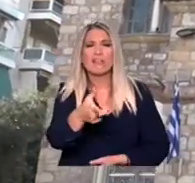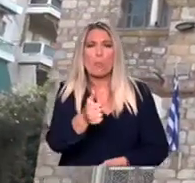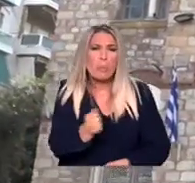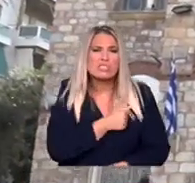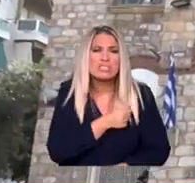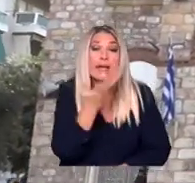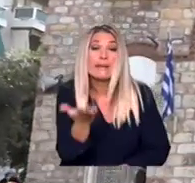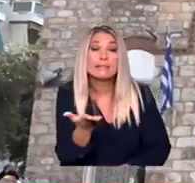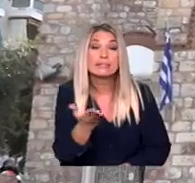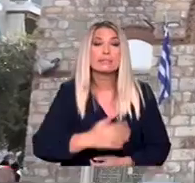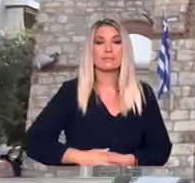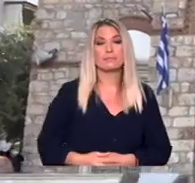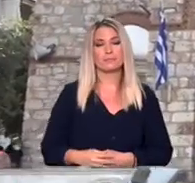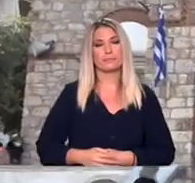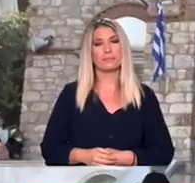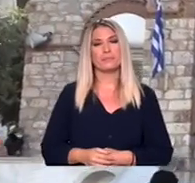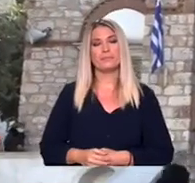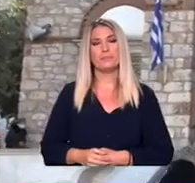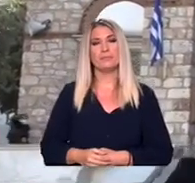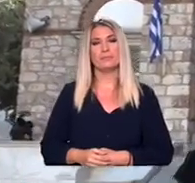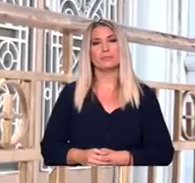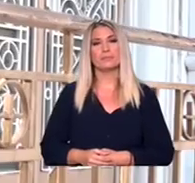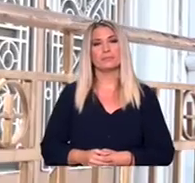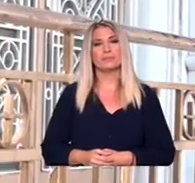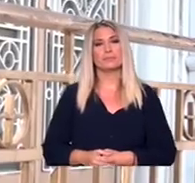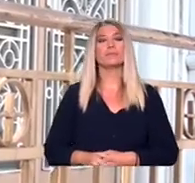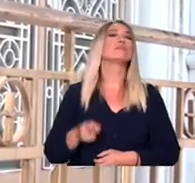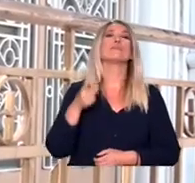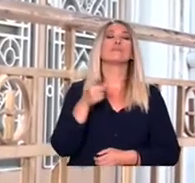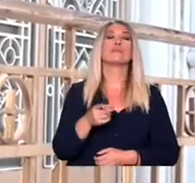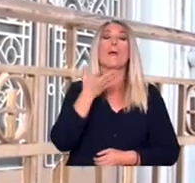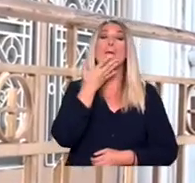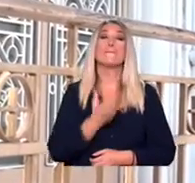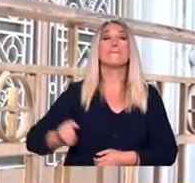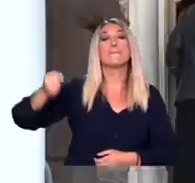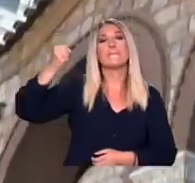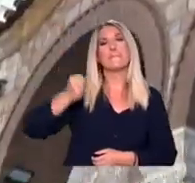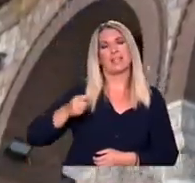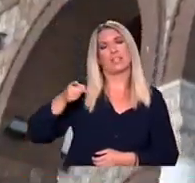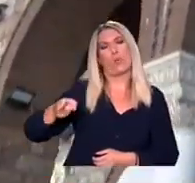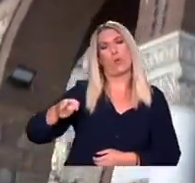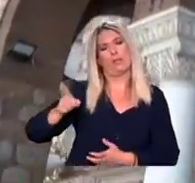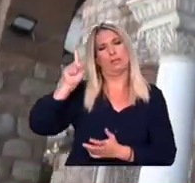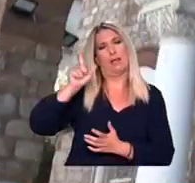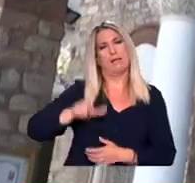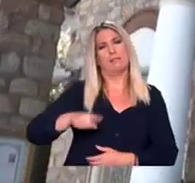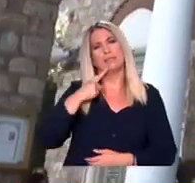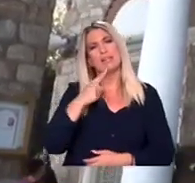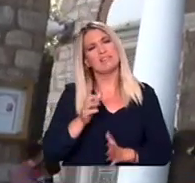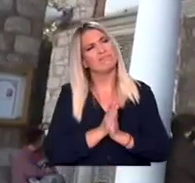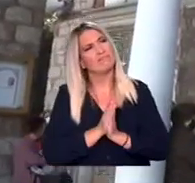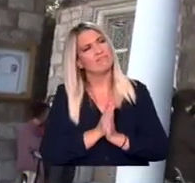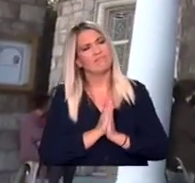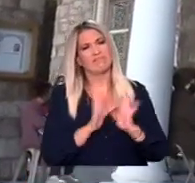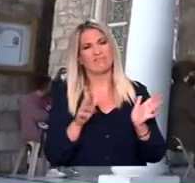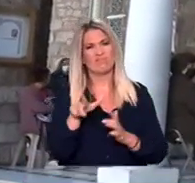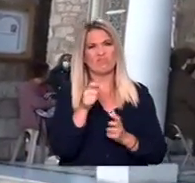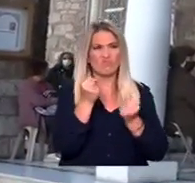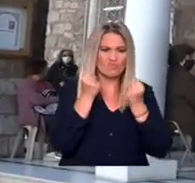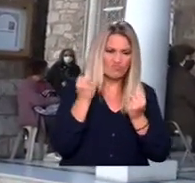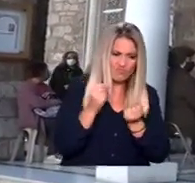Να αποδυναμωθεί η θρησκοληψία. Αυτό ζήτησε με άρθρο του ο Μητροπολίτης Μεσσηνίας, ο οποίος και αυτός με τη σειρά του μετά τον